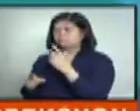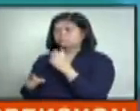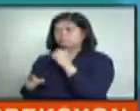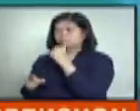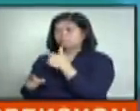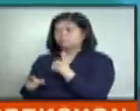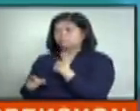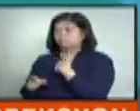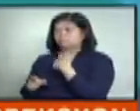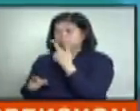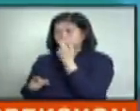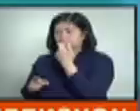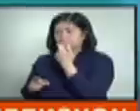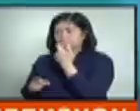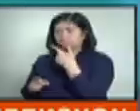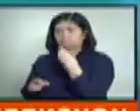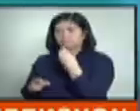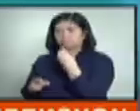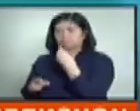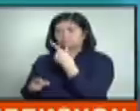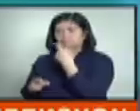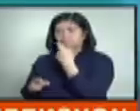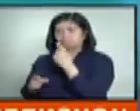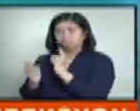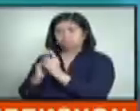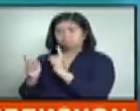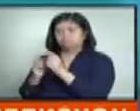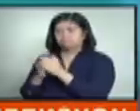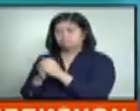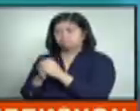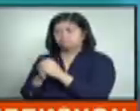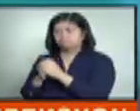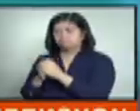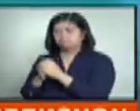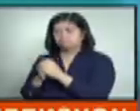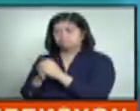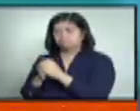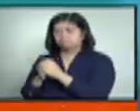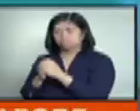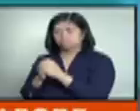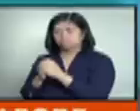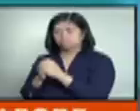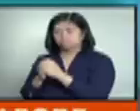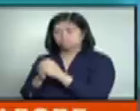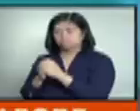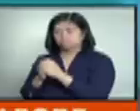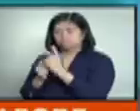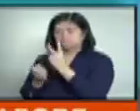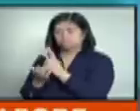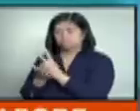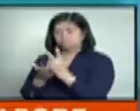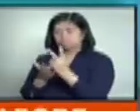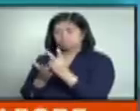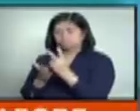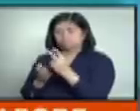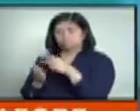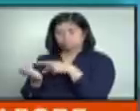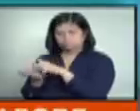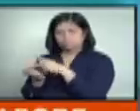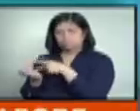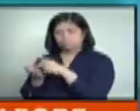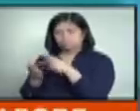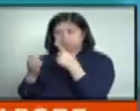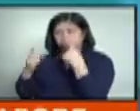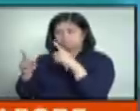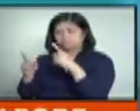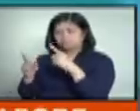Hindi ako, kasi ang usapan namin, sub-com ko siya. So, weekly siya sa akin nagbibiling. Binabayaran ko yung